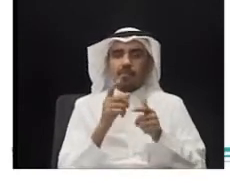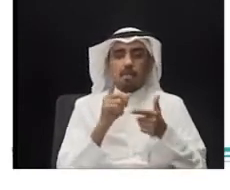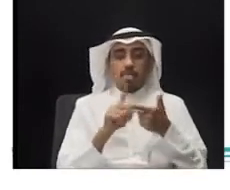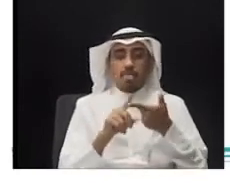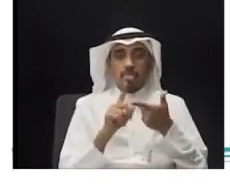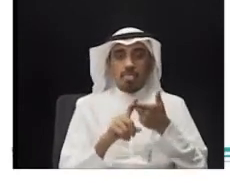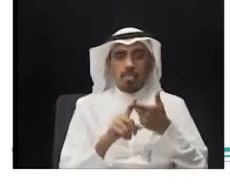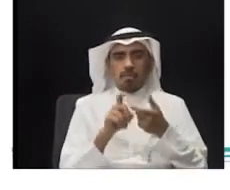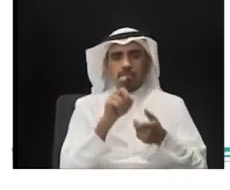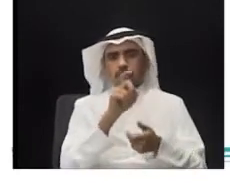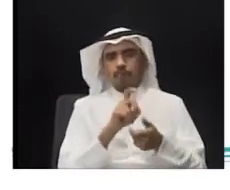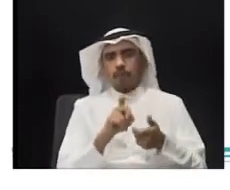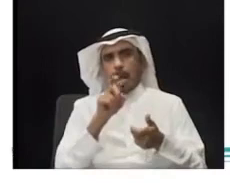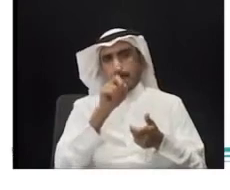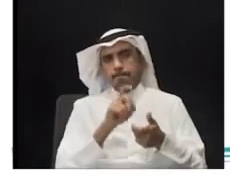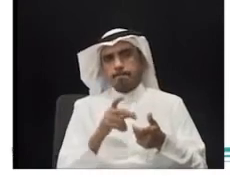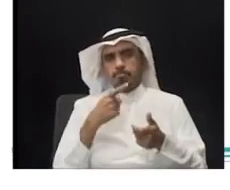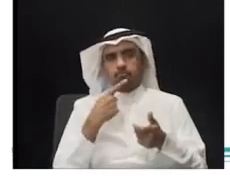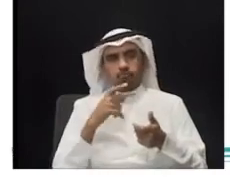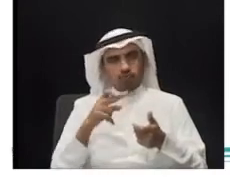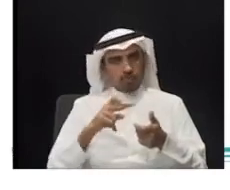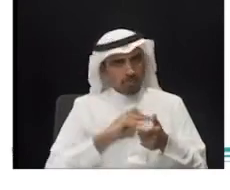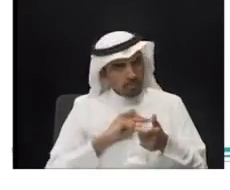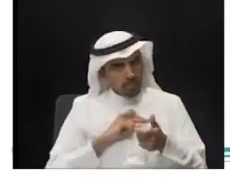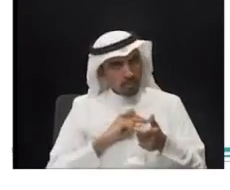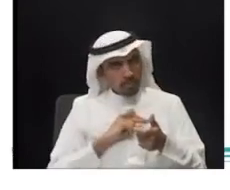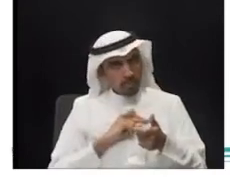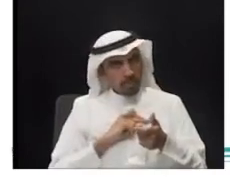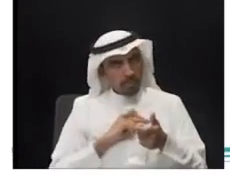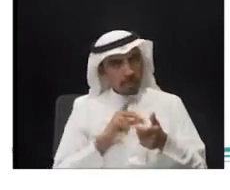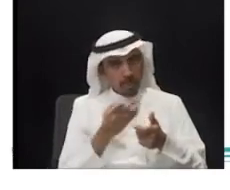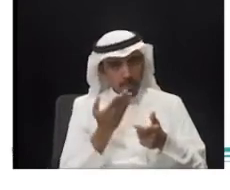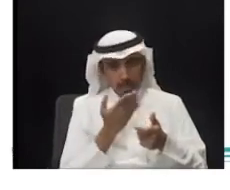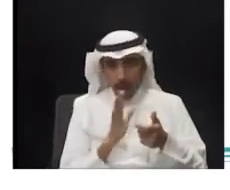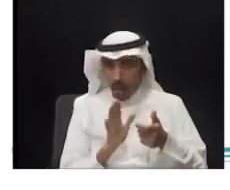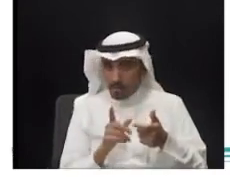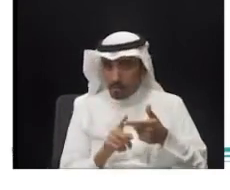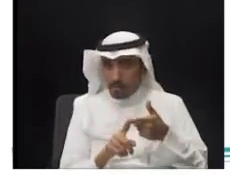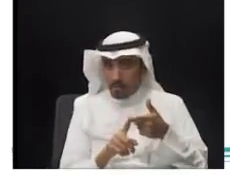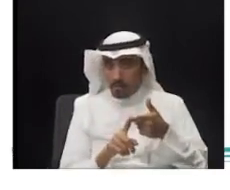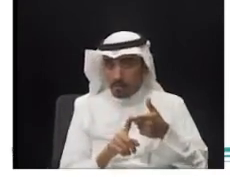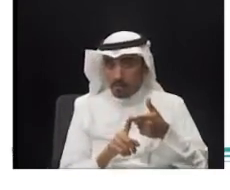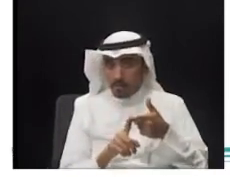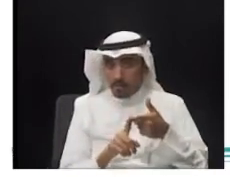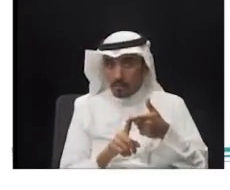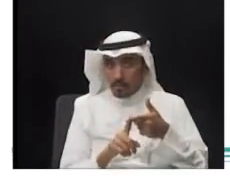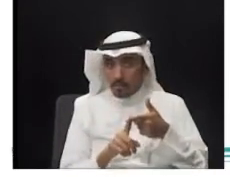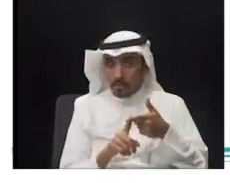تفعل هذا الشيء. وكذلك الاستفهام، تريد الجواب، تطلب الجواب، هل ذاكرت؟